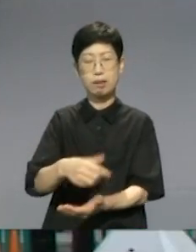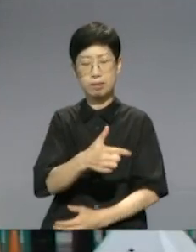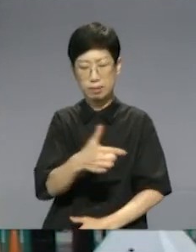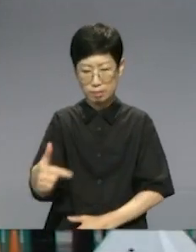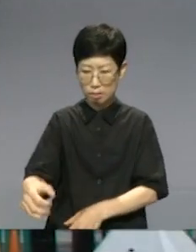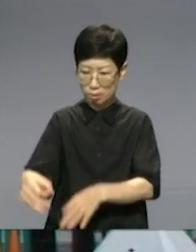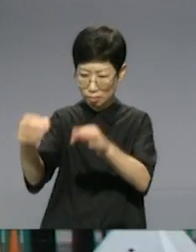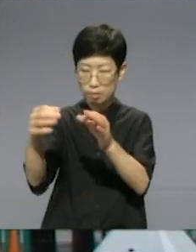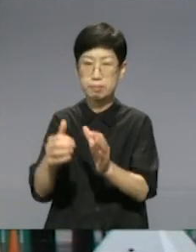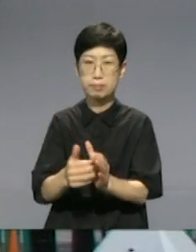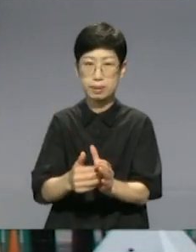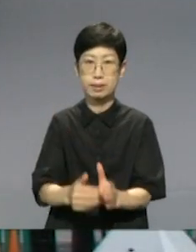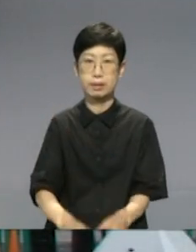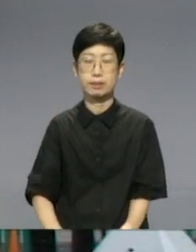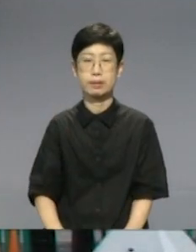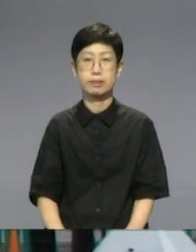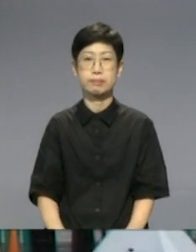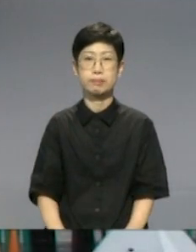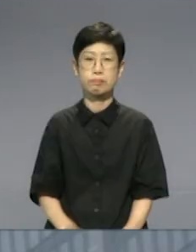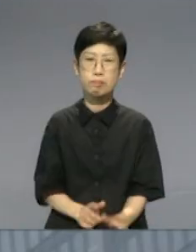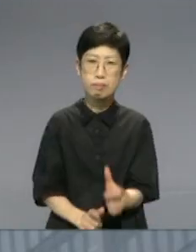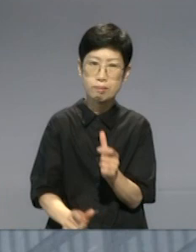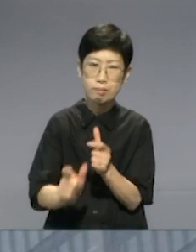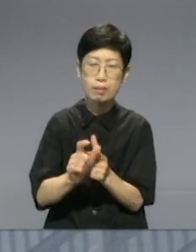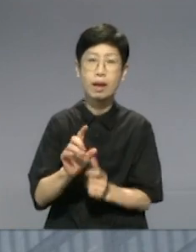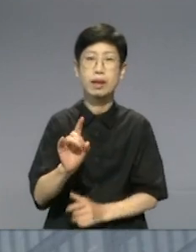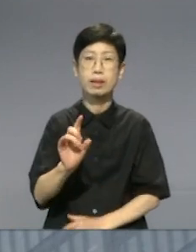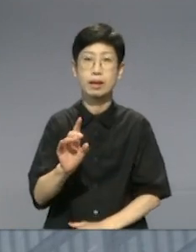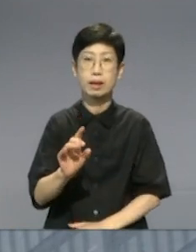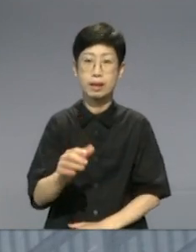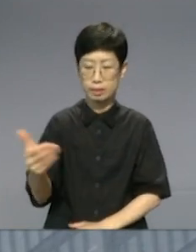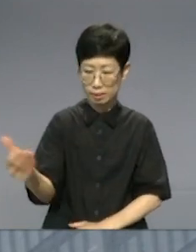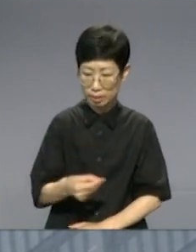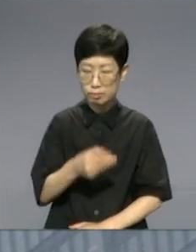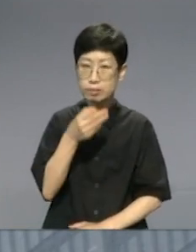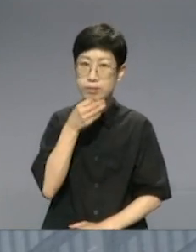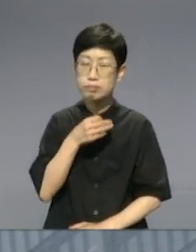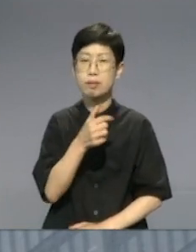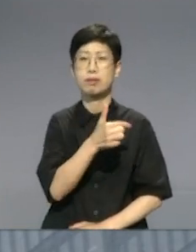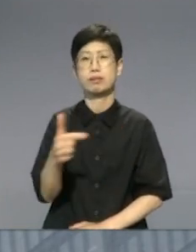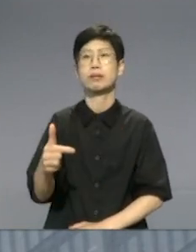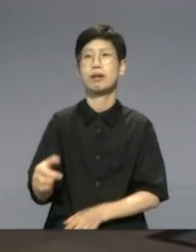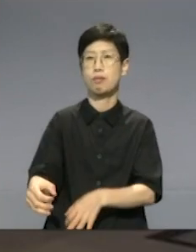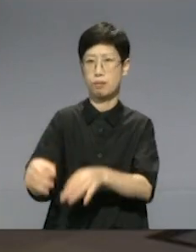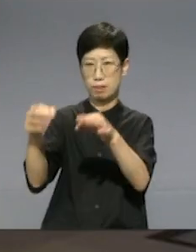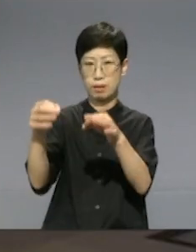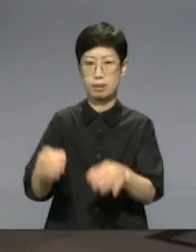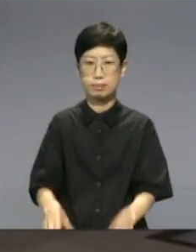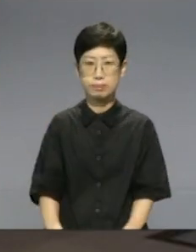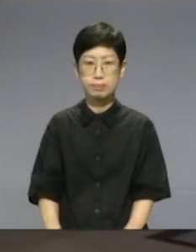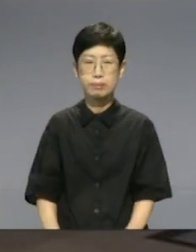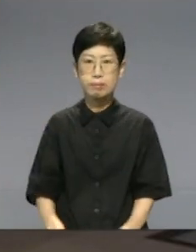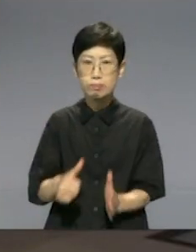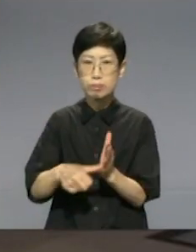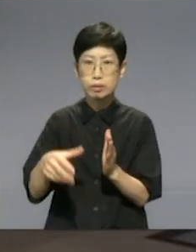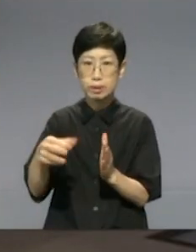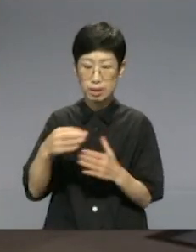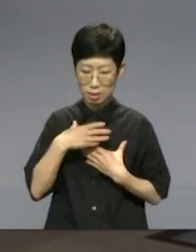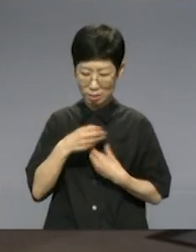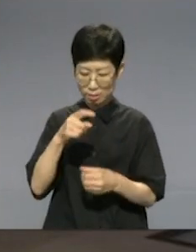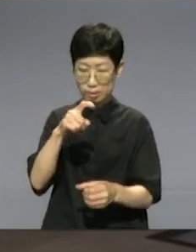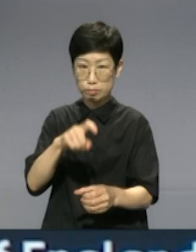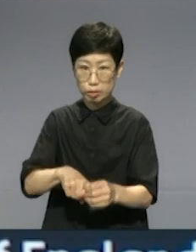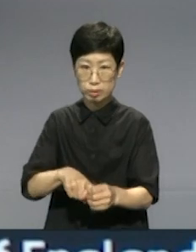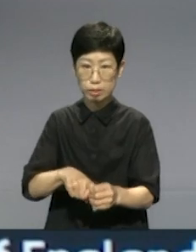띄게 올랐습니다. 여기에 또 하나, 대출금리가 무시무시합니다. 물가를 잡겠다고